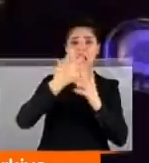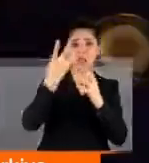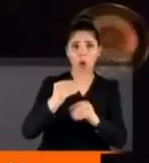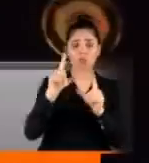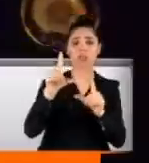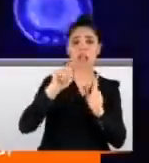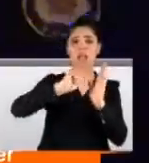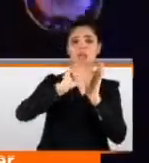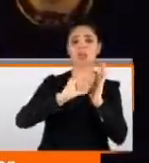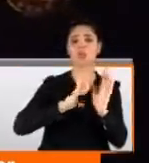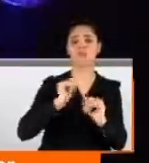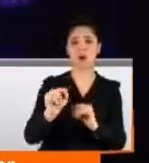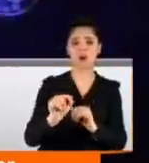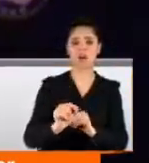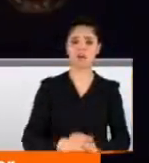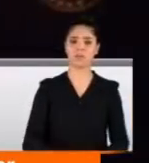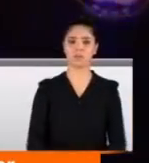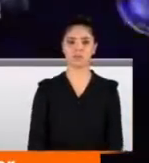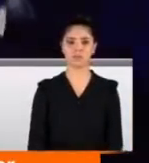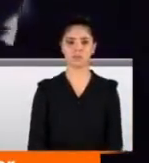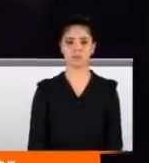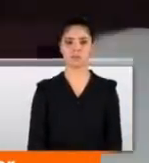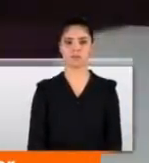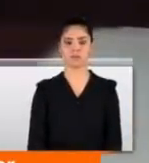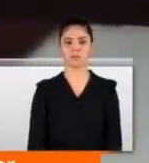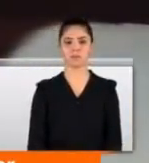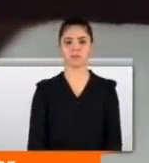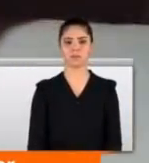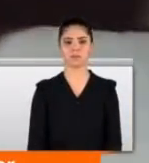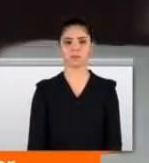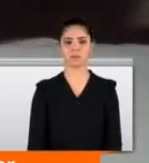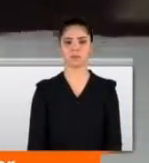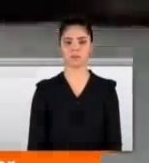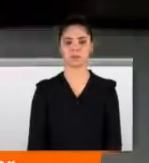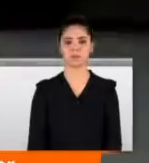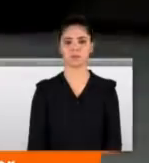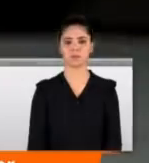yazıyordu. Beni geldi aldı. Ambulans. Eve götürdü. Yani ambulans istemiş miydiniz?